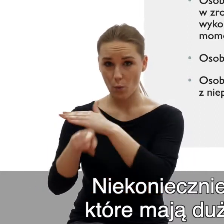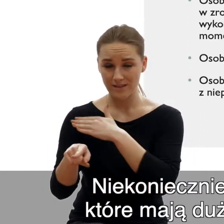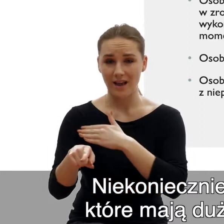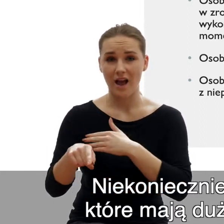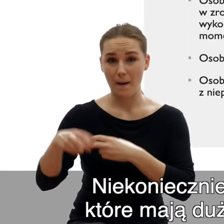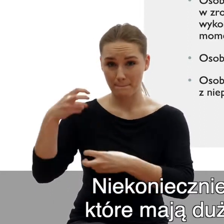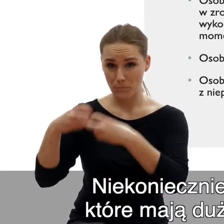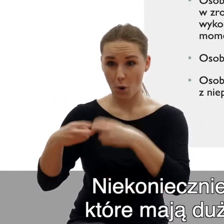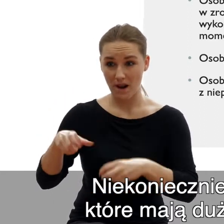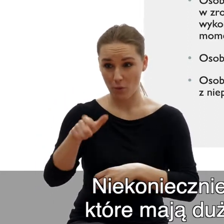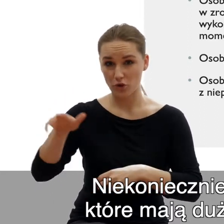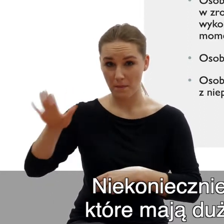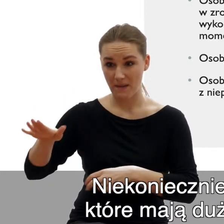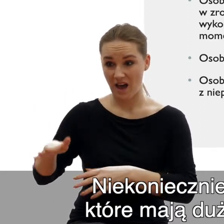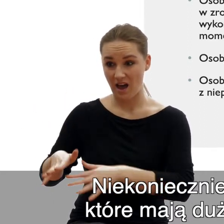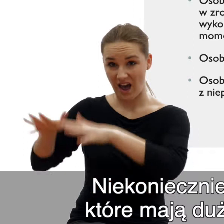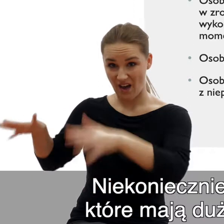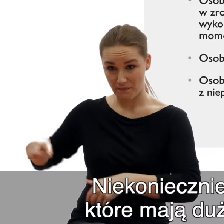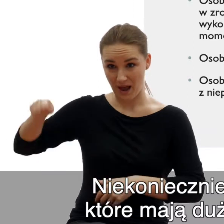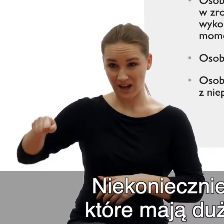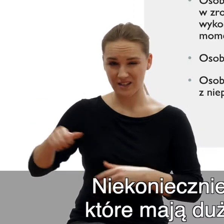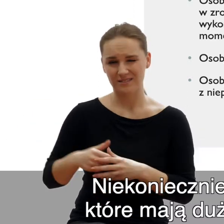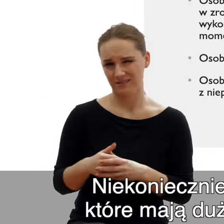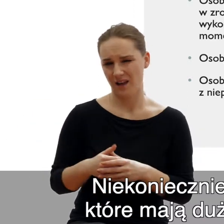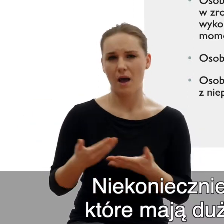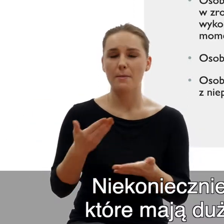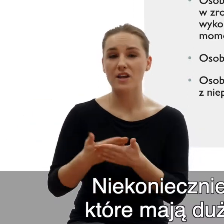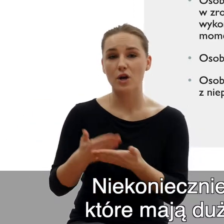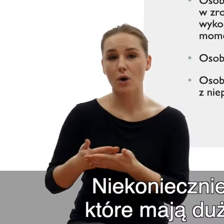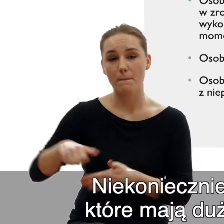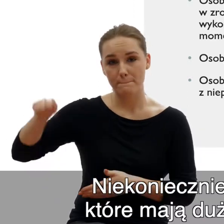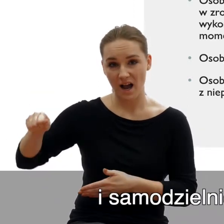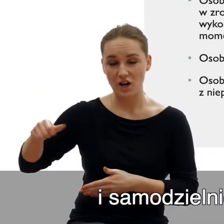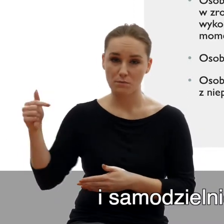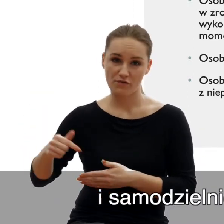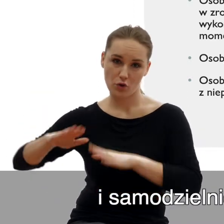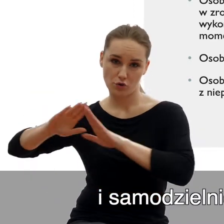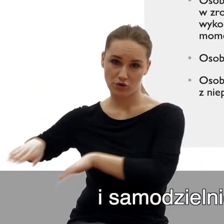z problemem ewakuacji zetkną się osoby, które mają duży bagaż, dlatego że no, bagaż należy zostawić i